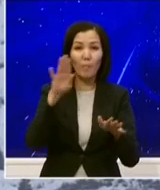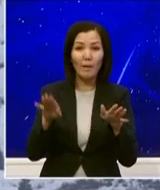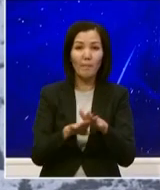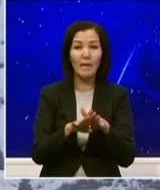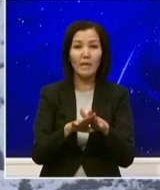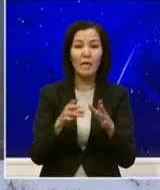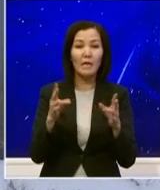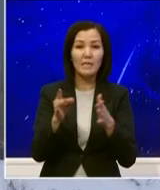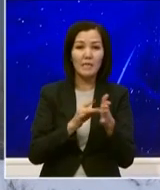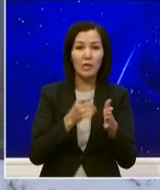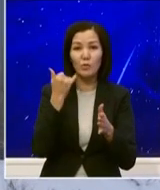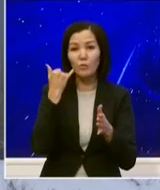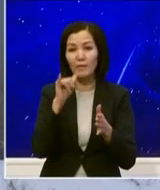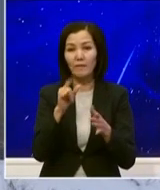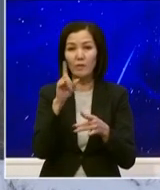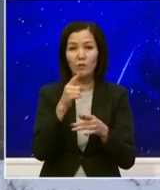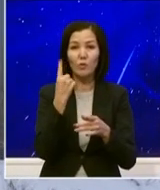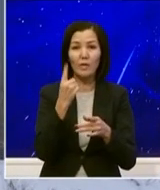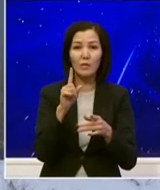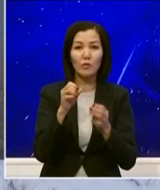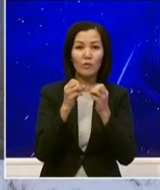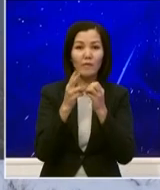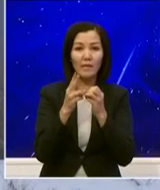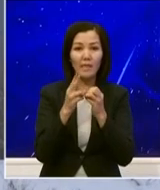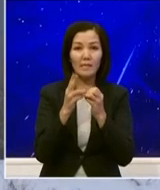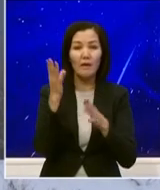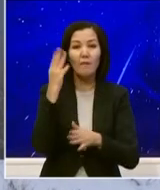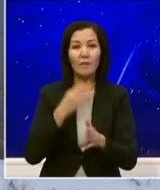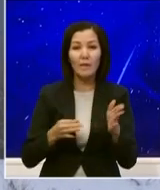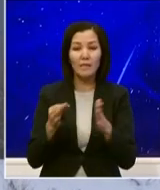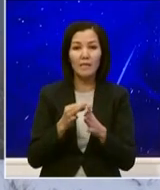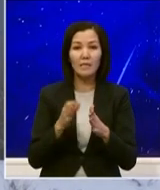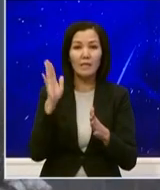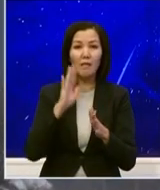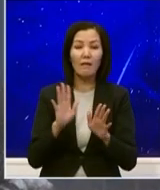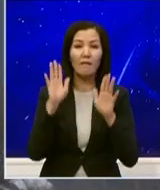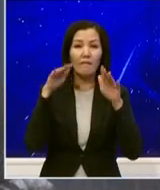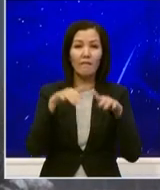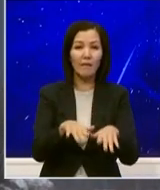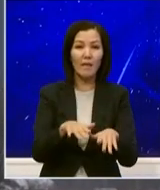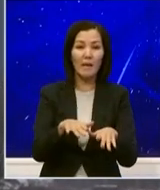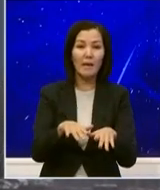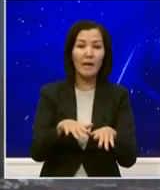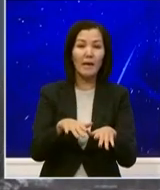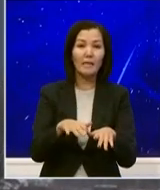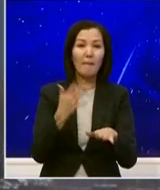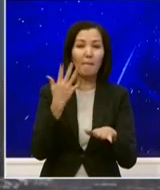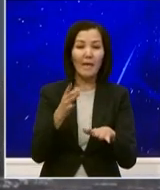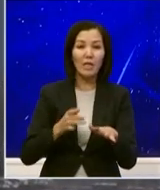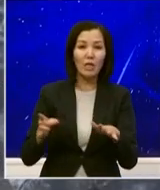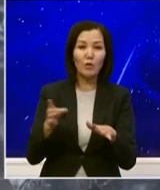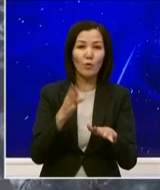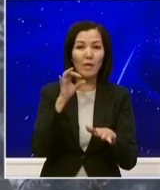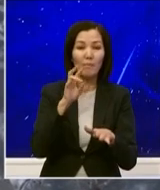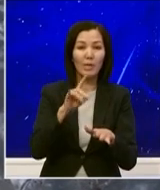по экстренным номерам 101 или 112. Добавим, в Алматинской области лавиноопасными считаются 5 регионов –